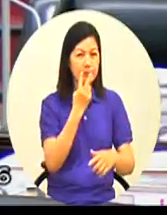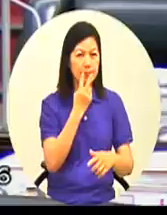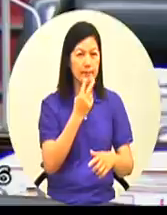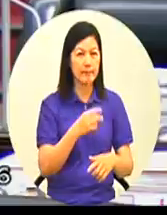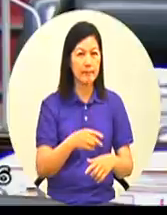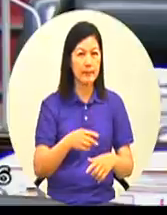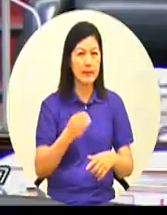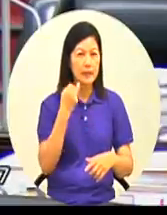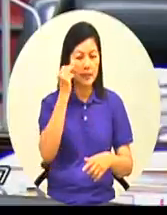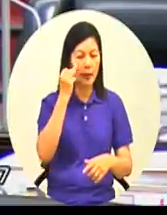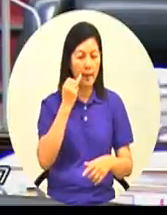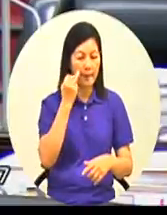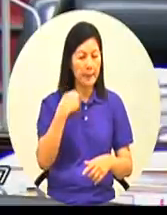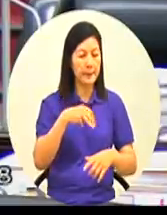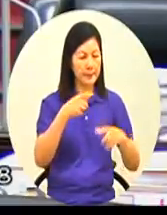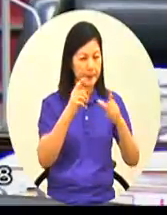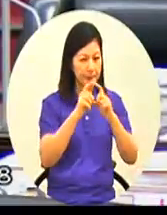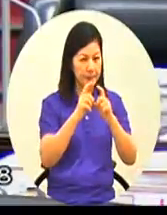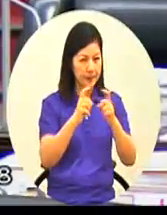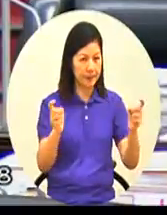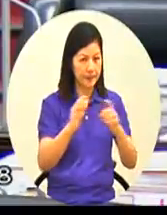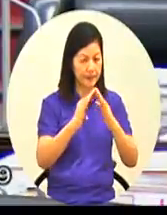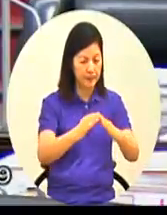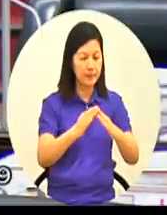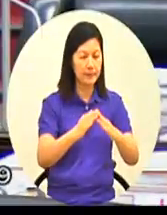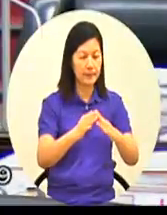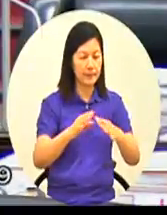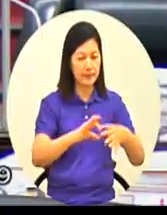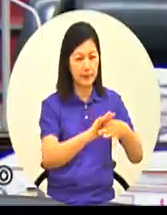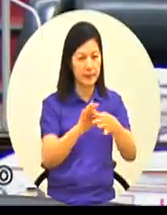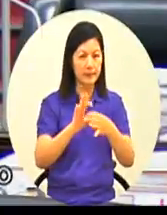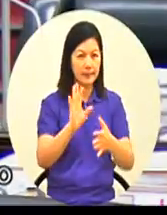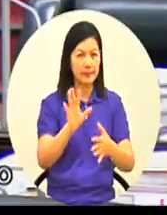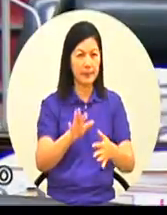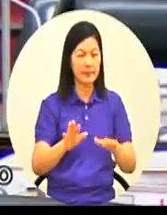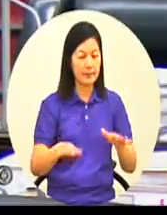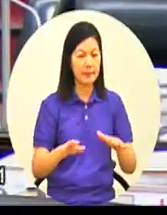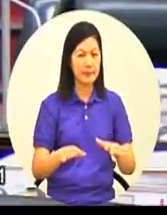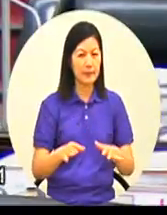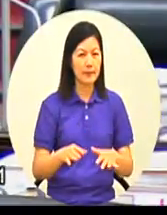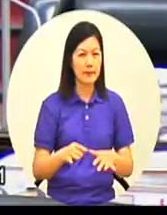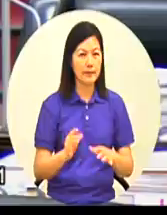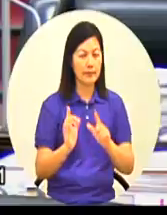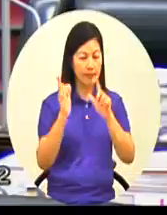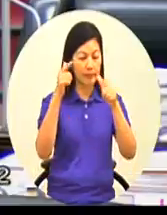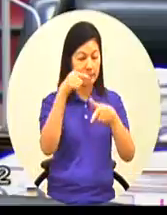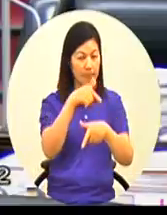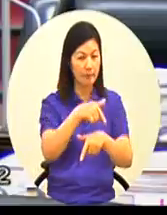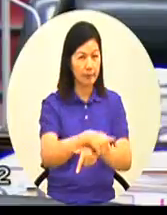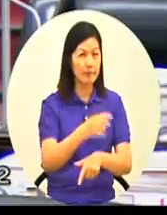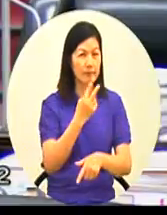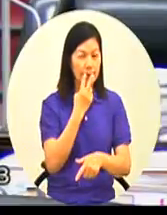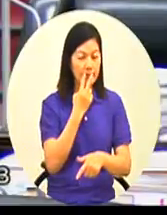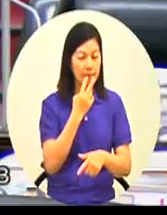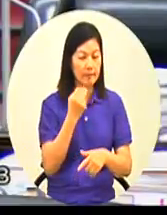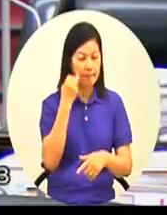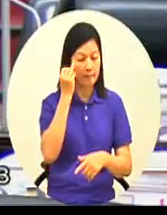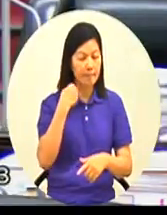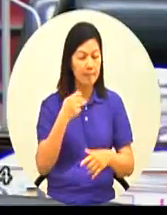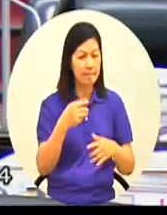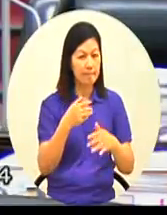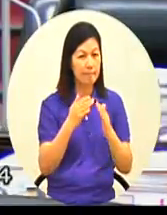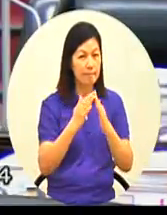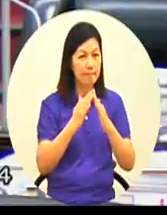起，姐妹市，连结了很多的姐妹市，你知道我们现在有多少跟东南亚的姐妹市吗？来，局长，请回